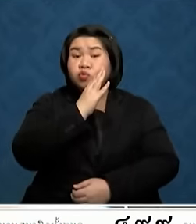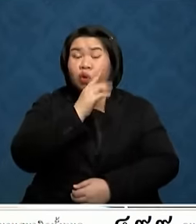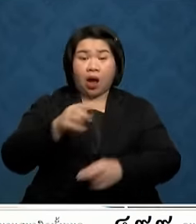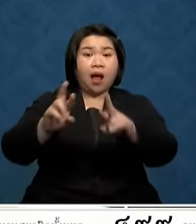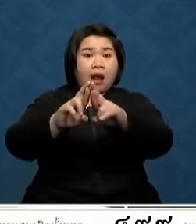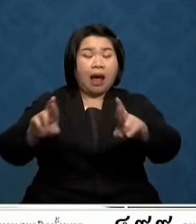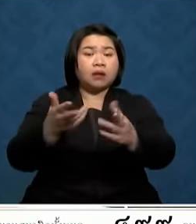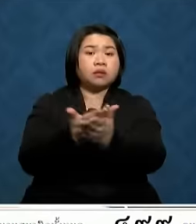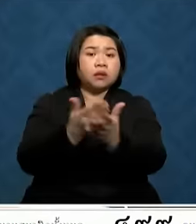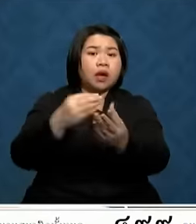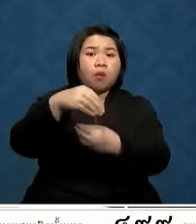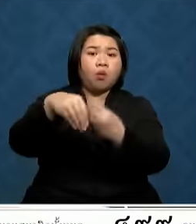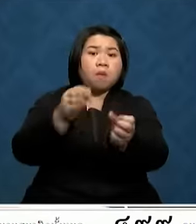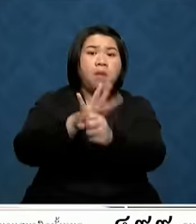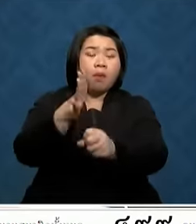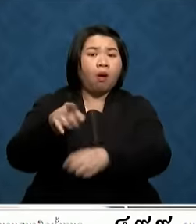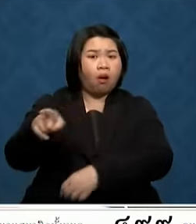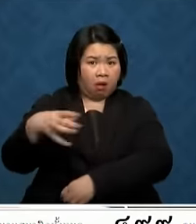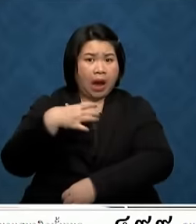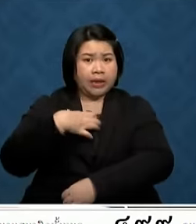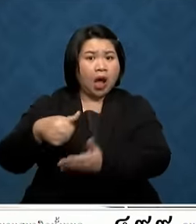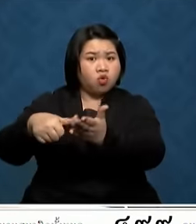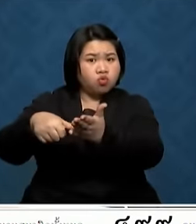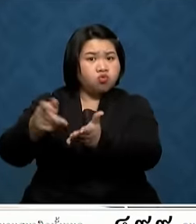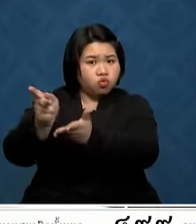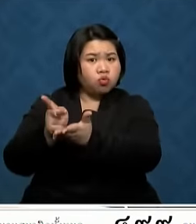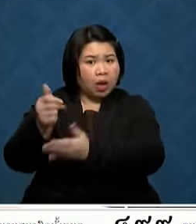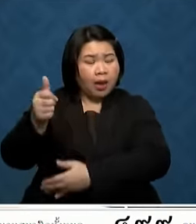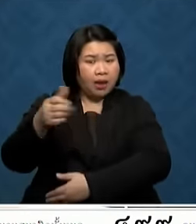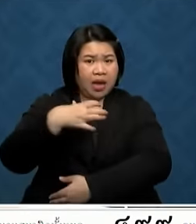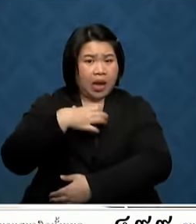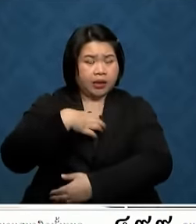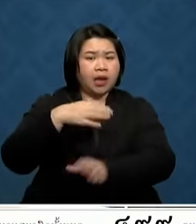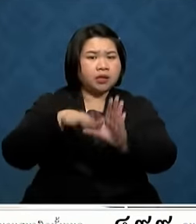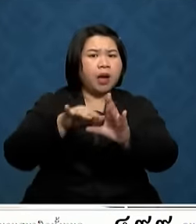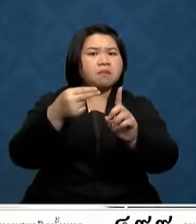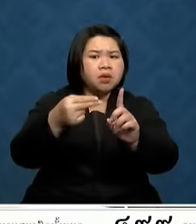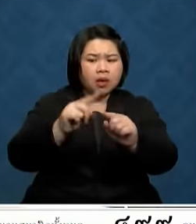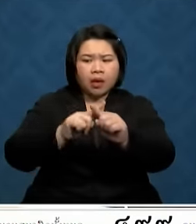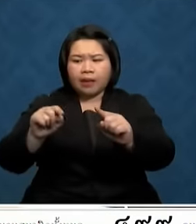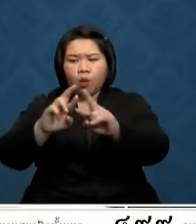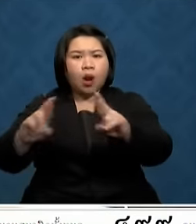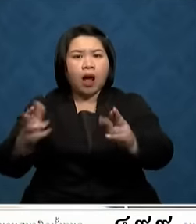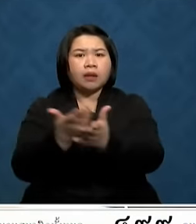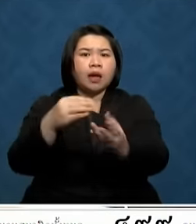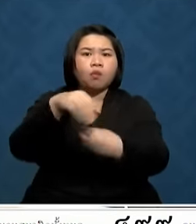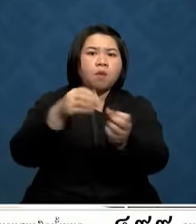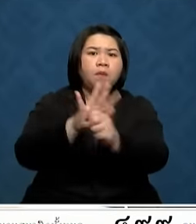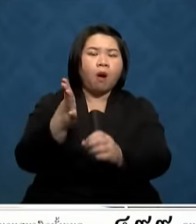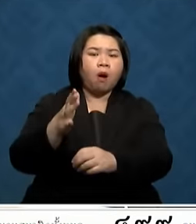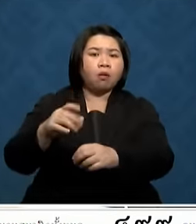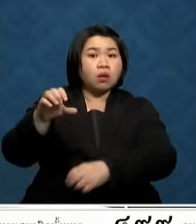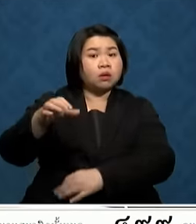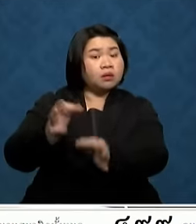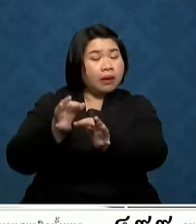เงินสดไม่พอจริงๆเนี่ยมีสินเชื่อให้เขาคมยเพื่อจูงใจให้เขาที่อยากที่จะเข้ามาไม่มีเลยคณะประธานโดยปกติ